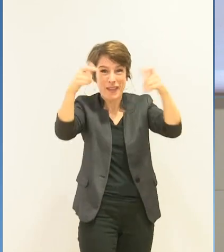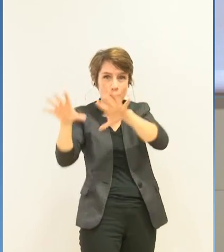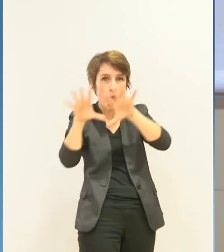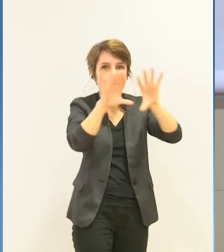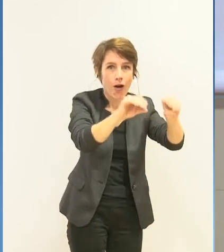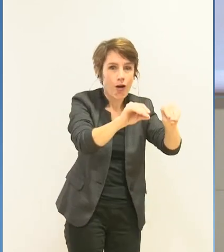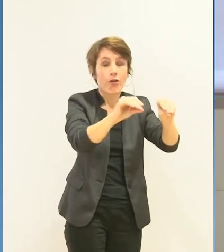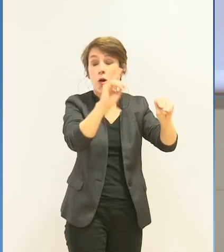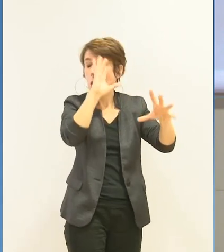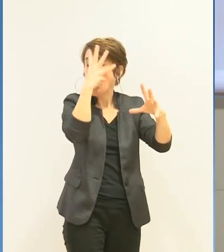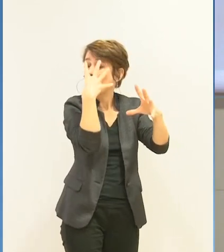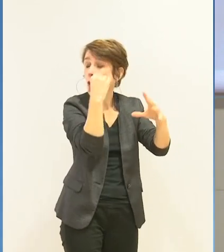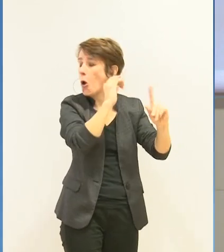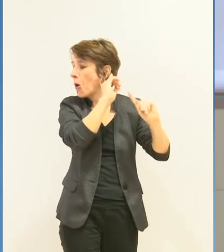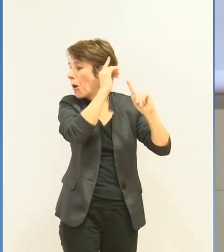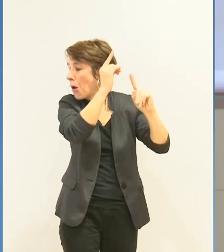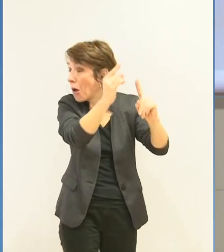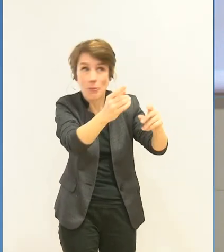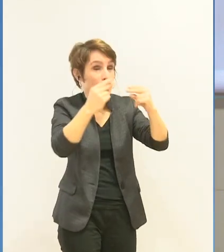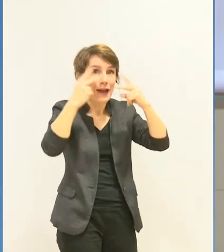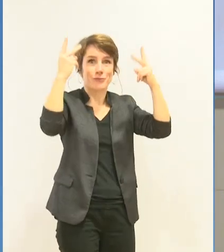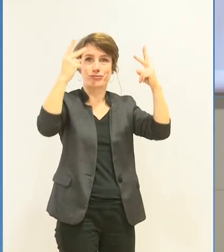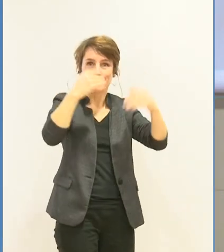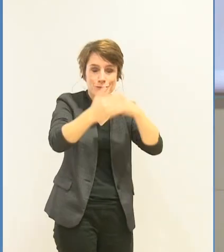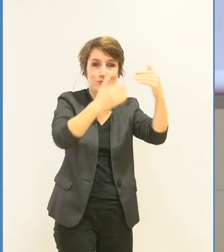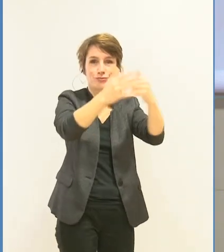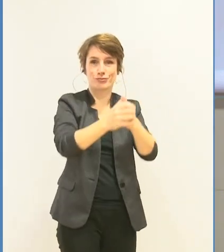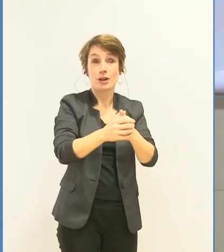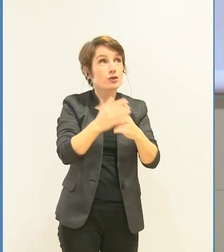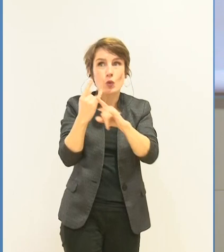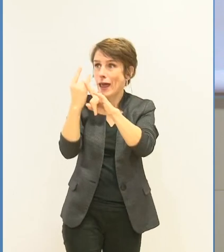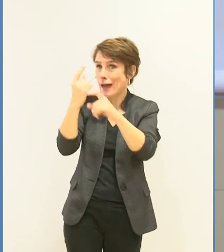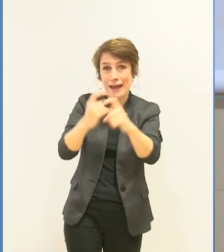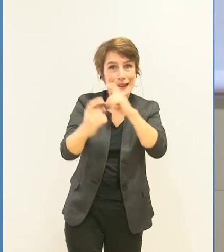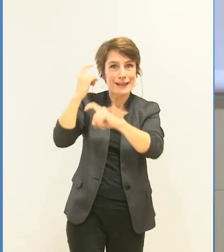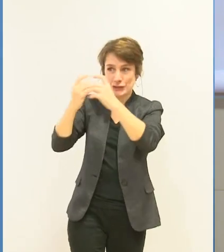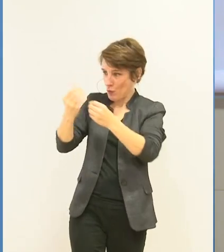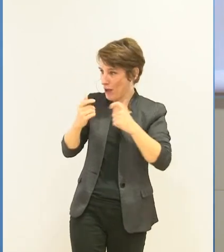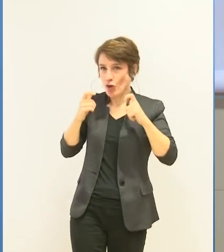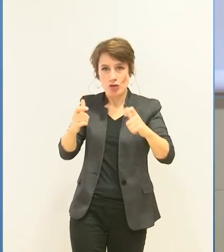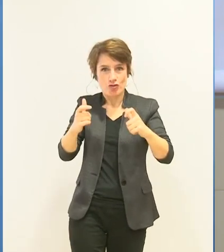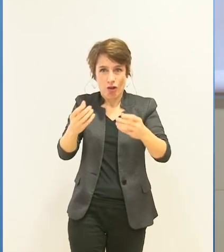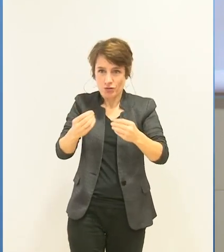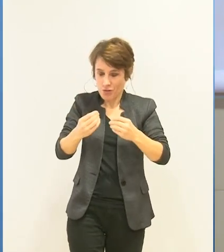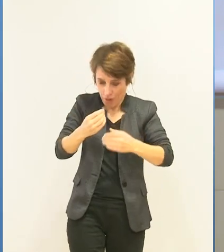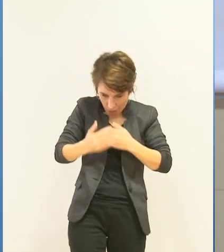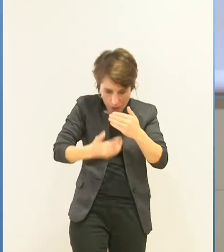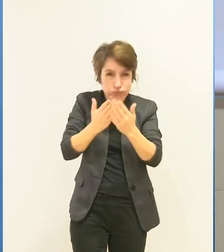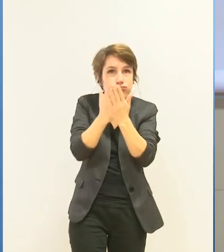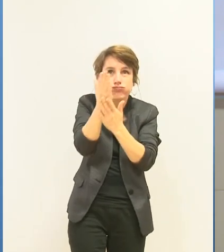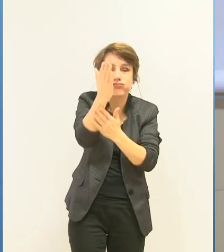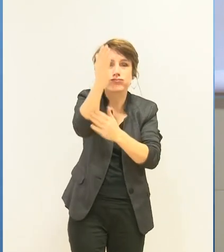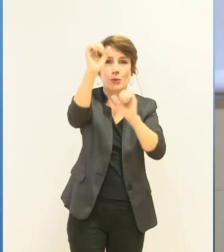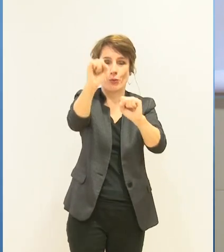notre histoire est une chance et nous donne de la confiance et du souffle au moment où nous anticipons où nous accompagnons et